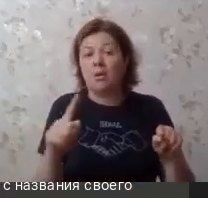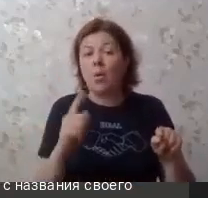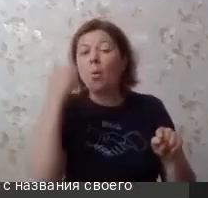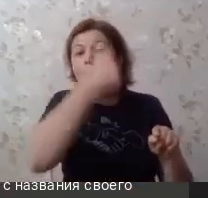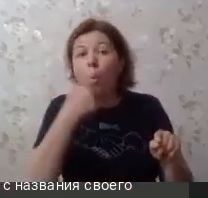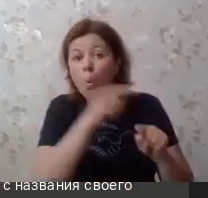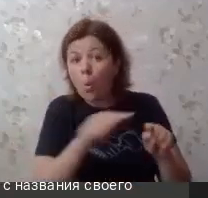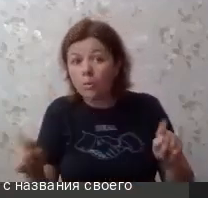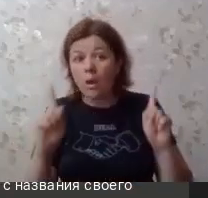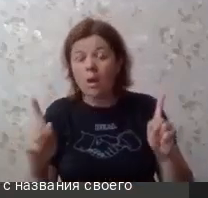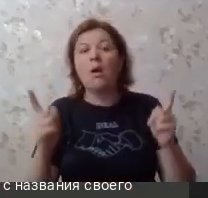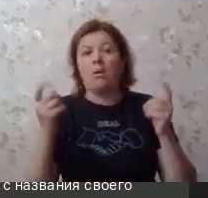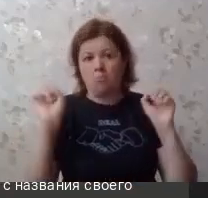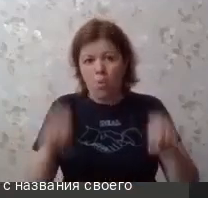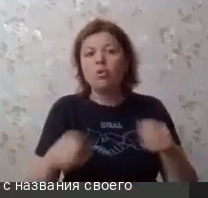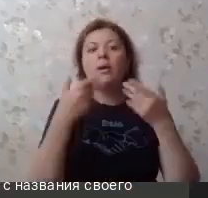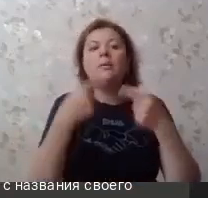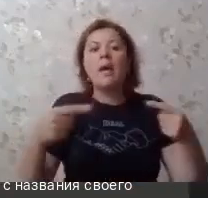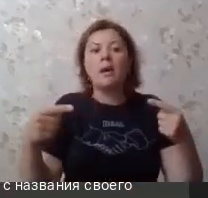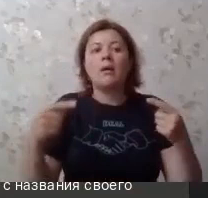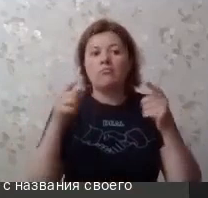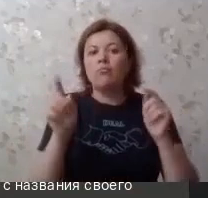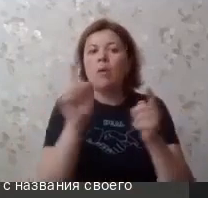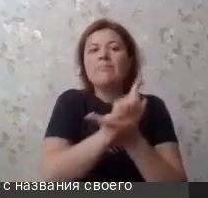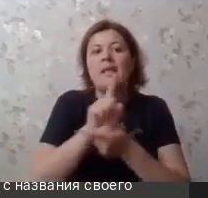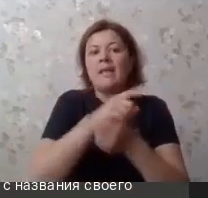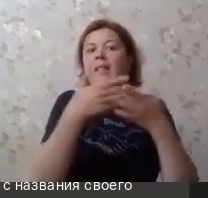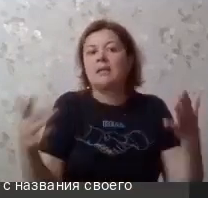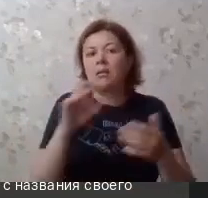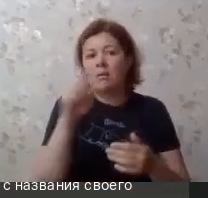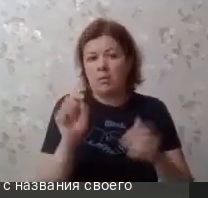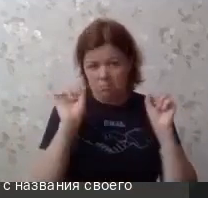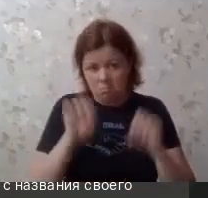тоже бывает. Поэтому надо быть внимательным.